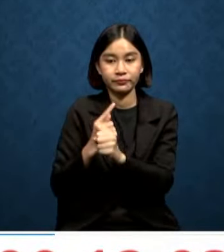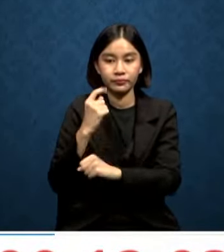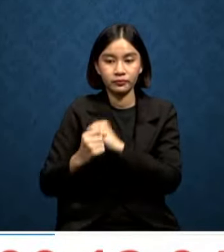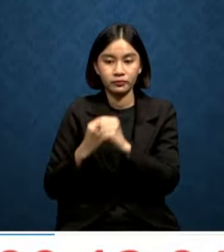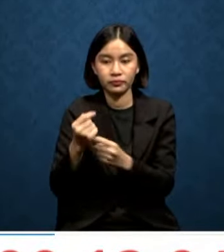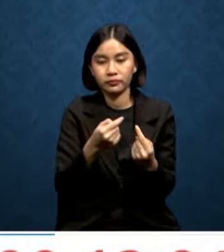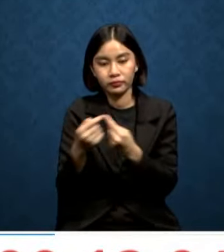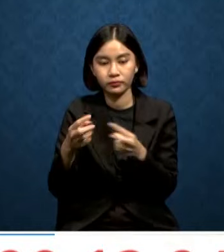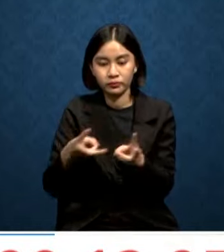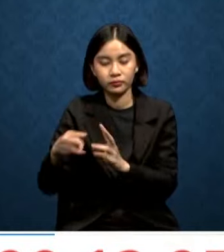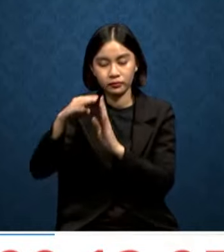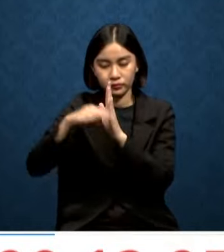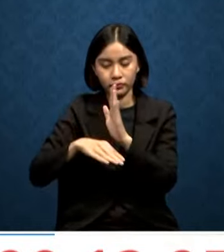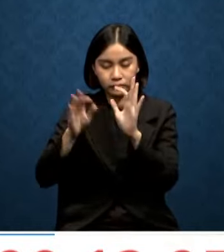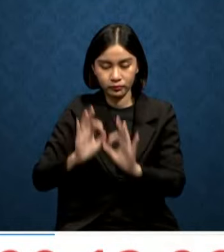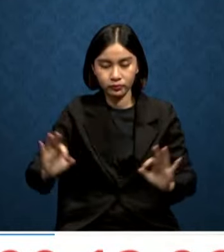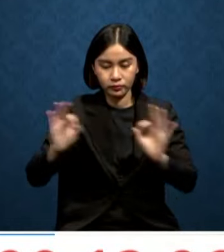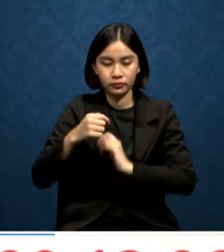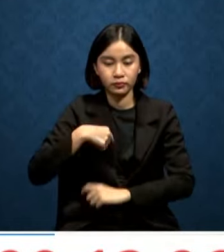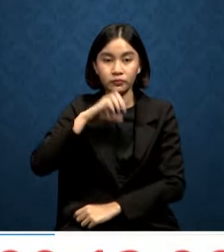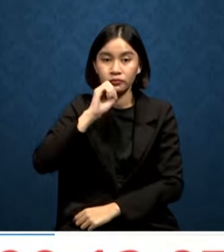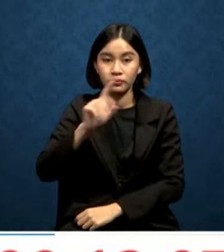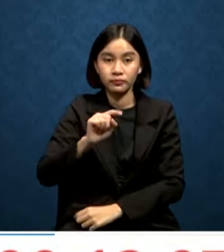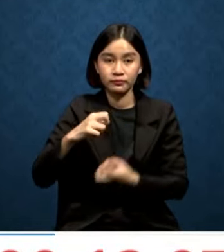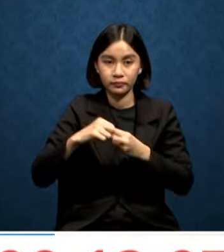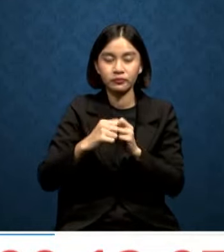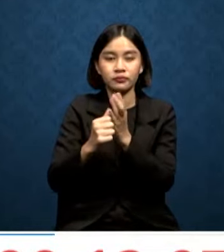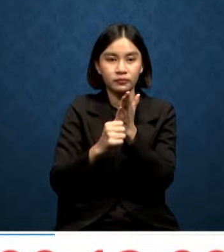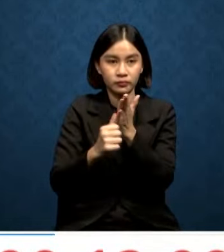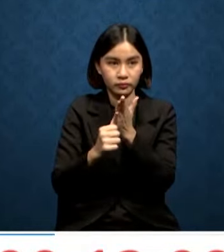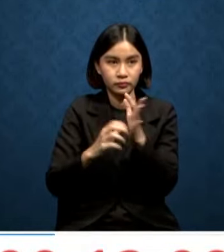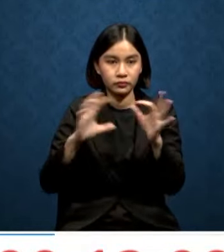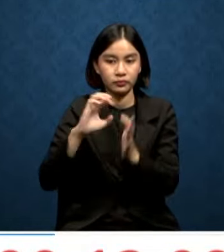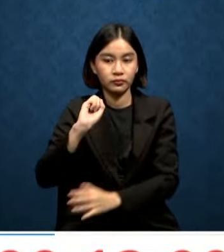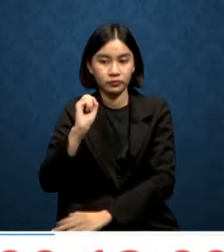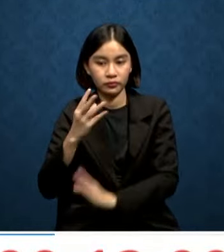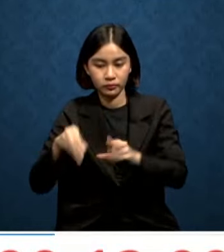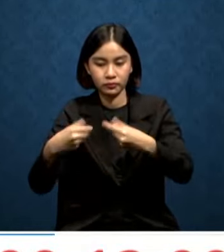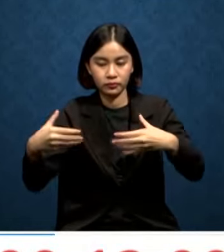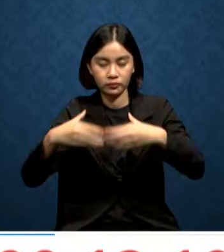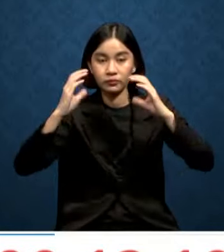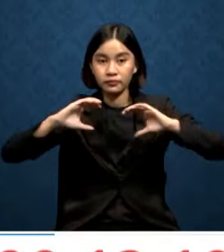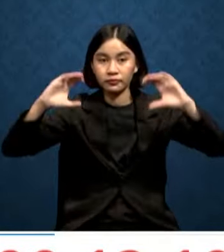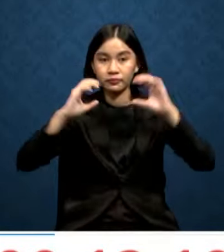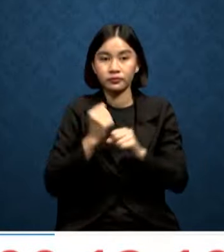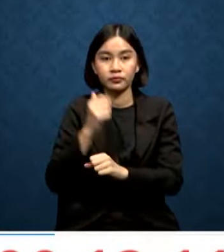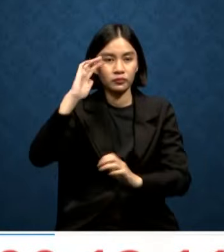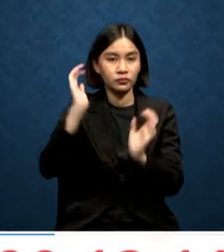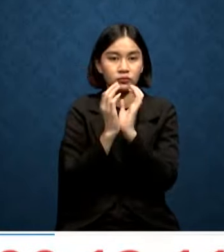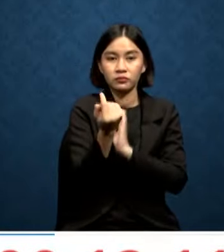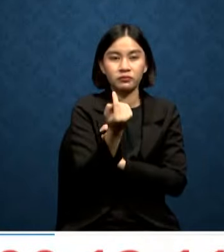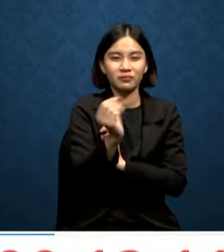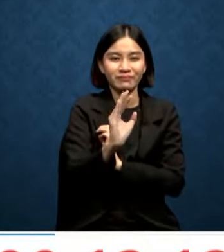อันนี้ก็เป็นกลไกอีกกลไกหนึ่งที่เรายืนยันว่าจะสามารถแก้ไขปัญหาในเรื่องของสวัสดิการให้กับพี่น้องข้าราชการไม่ใช่เฉพาะตำรวจแต่ทุก